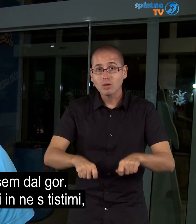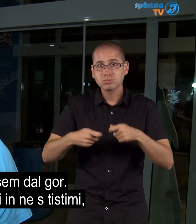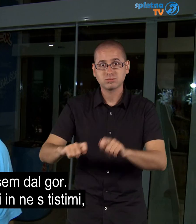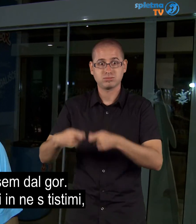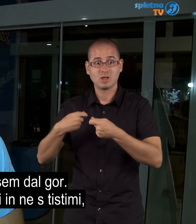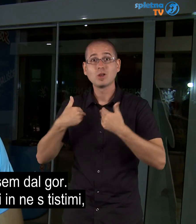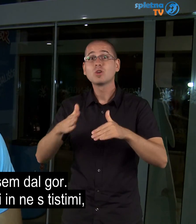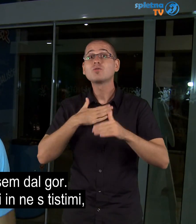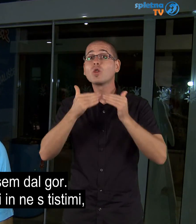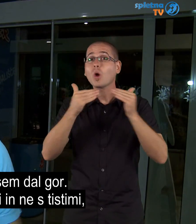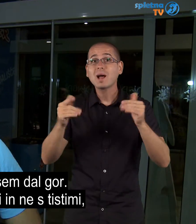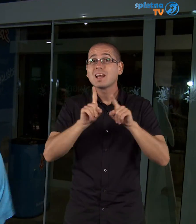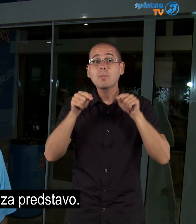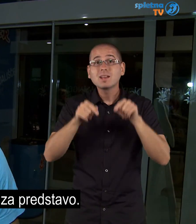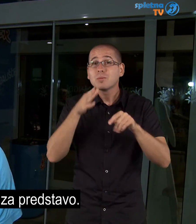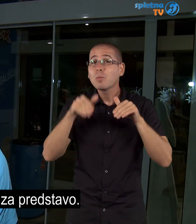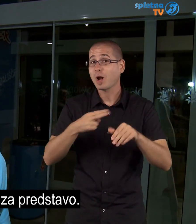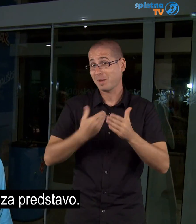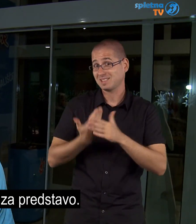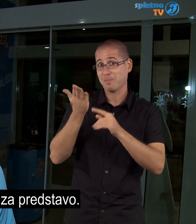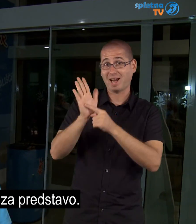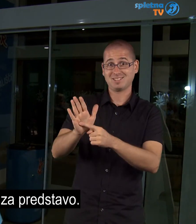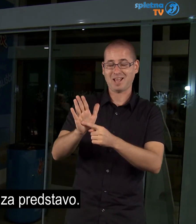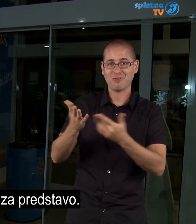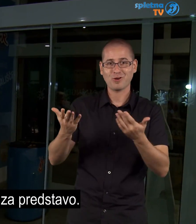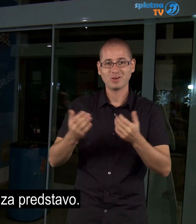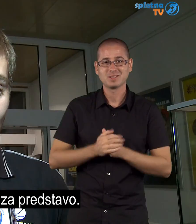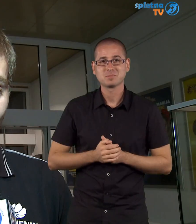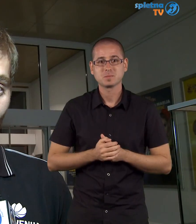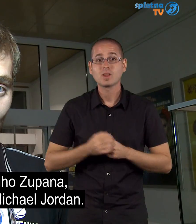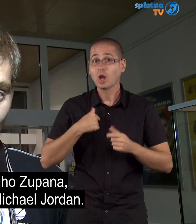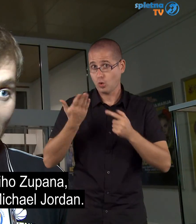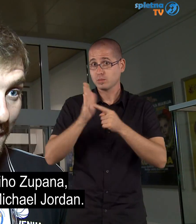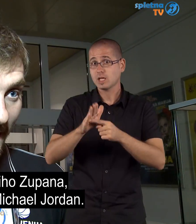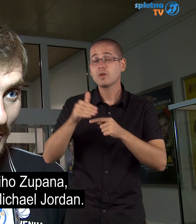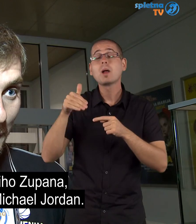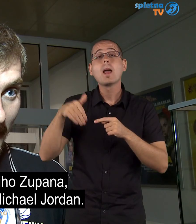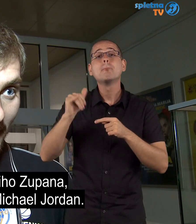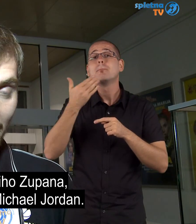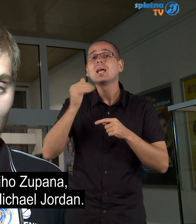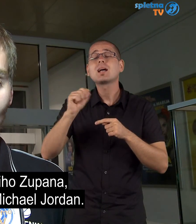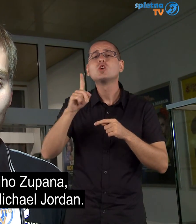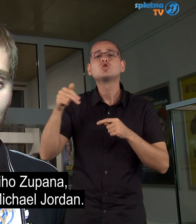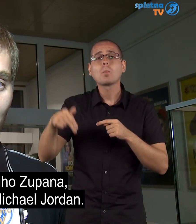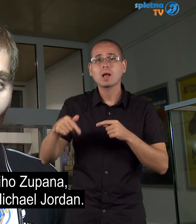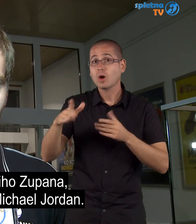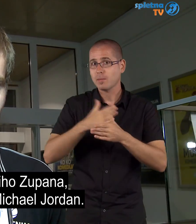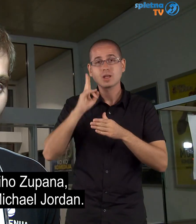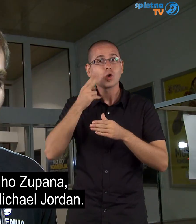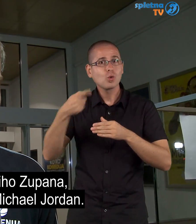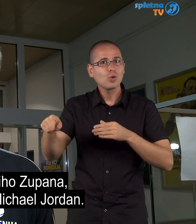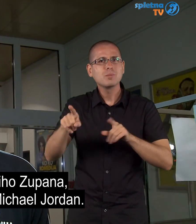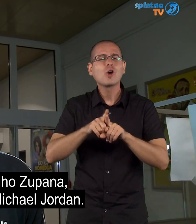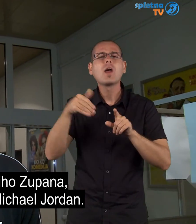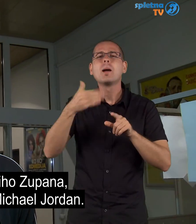dolgar. Sem šel s svojimi domačimi, ne pa s telim, ki bi jih moral imeti za predstavo. Če lahko izpostavim Miha Zupana, on je med gluhimi, se mi